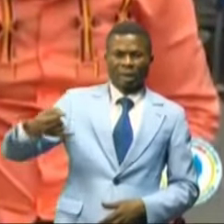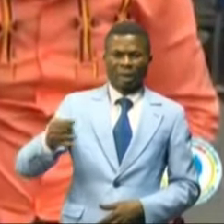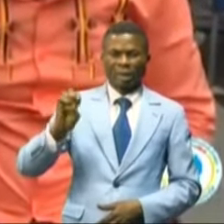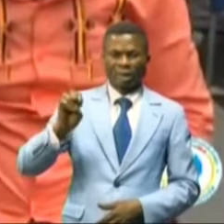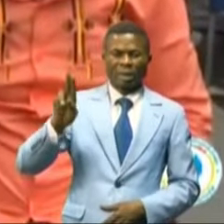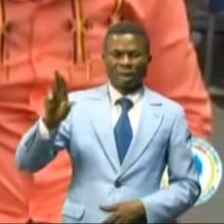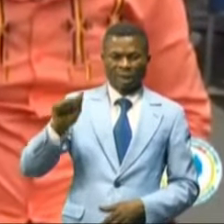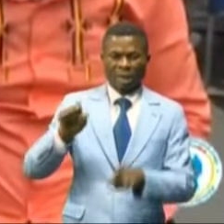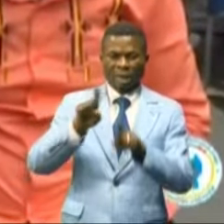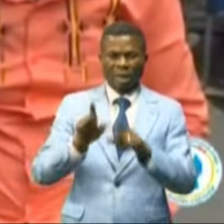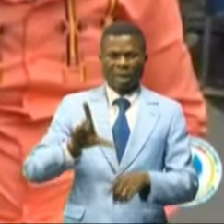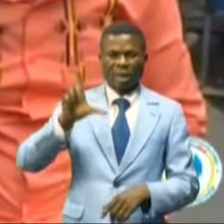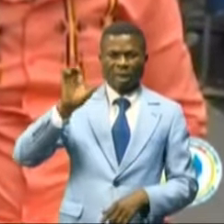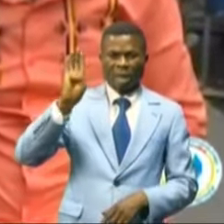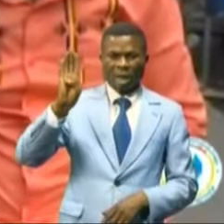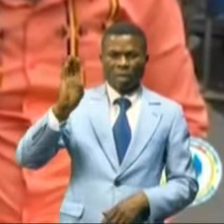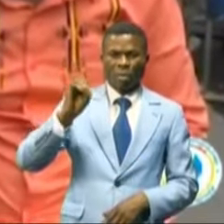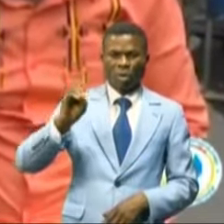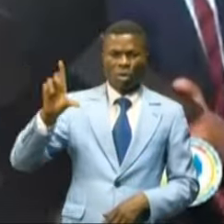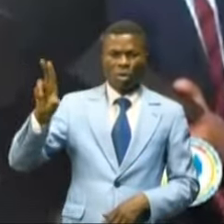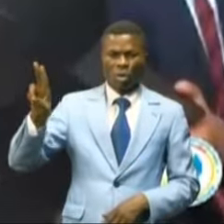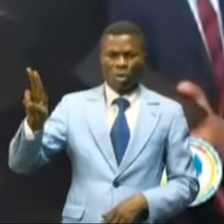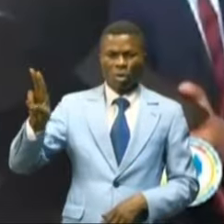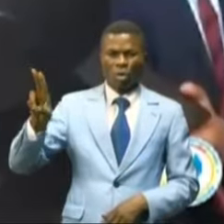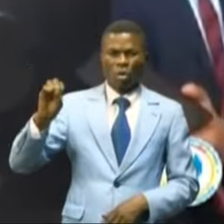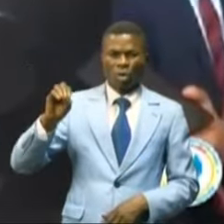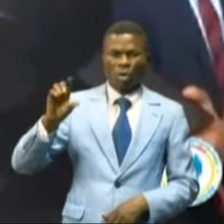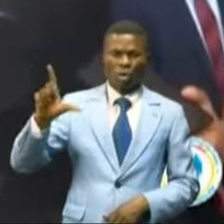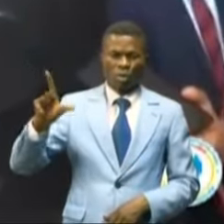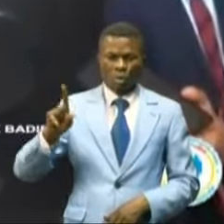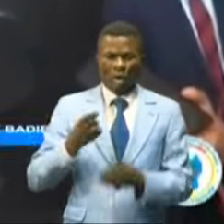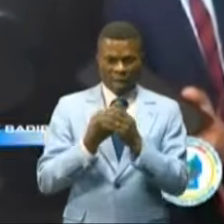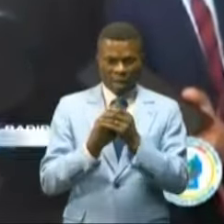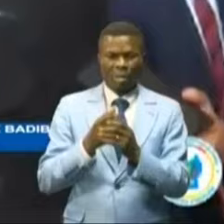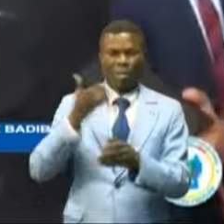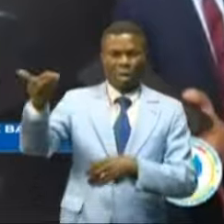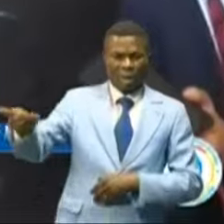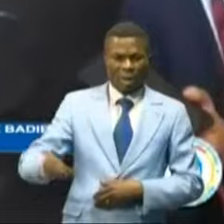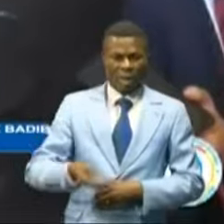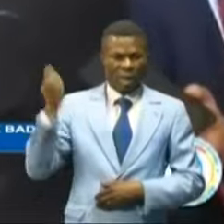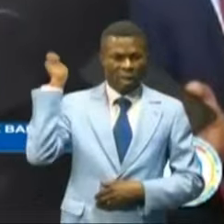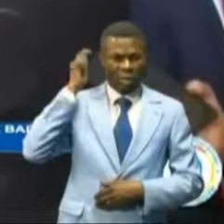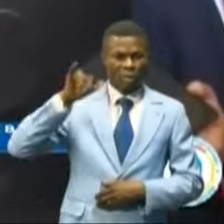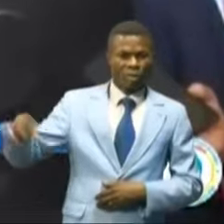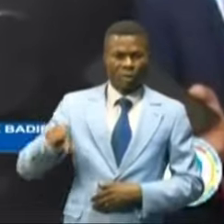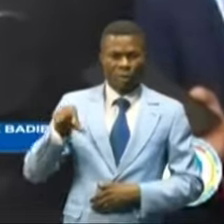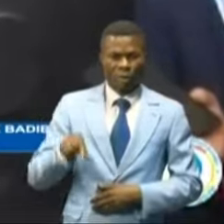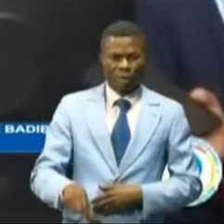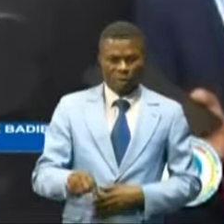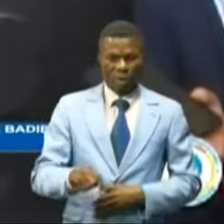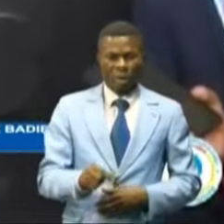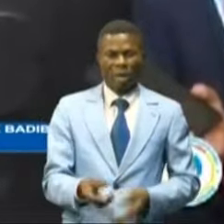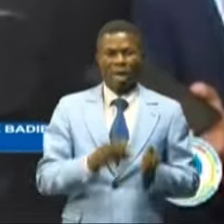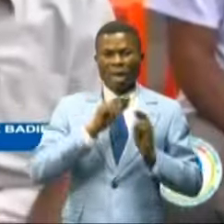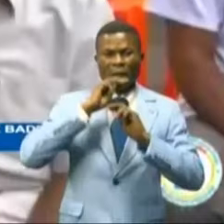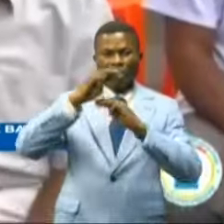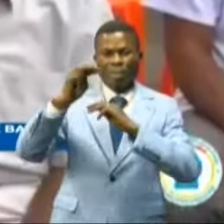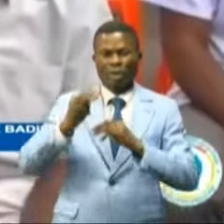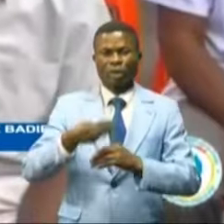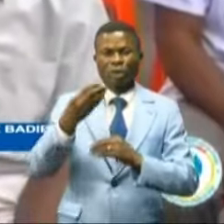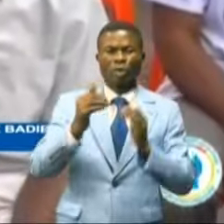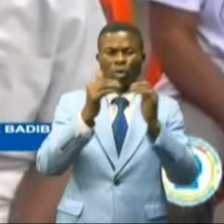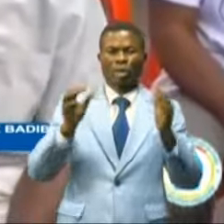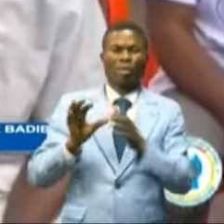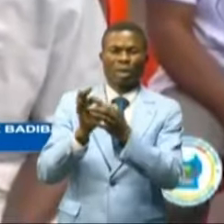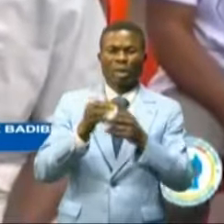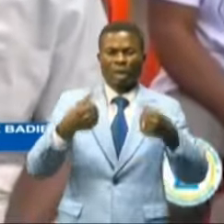Boloua, le territoire de Boende se prépare déjà pour accueillir dans les tout prochains jours le professeur Jacques Joly, porteur d'un message de paix,